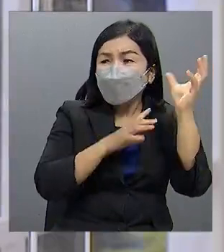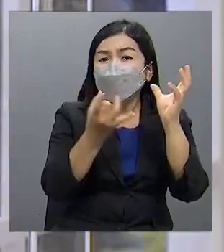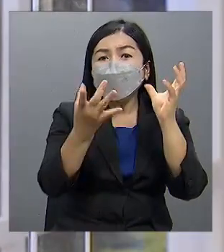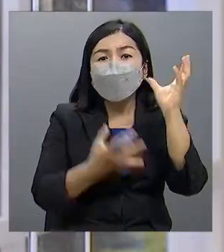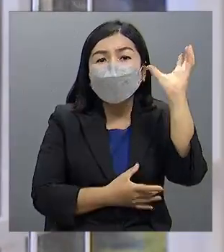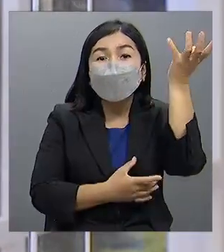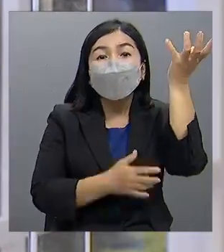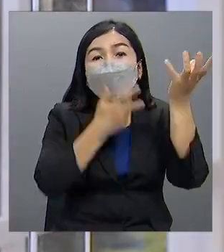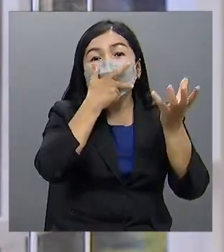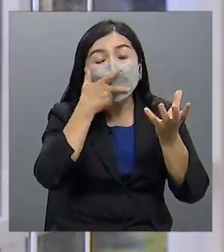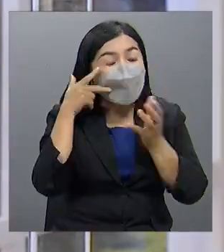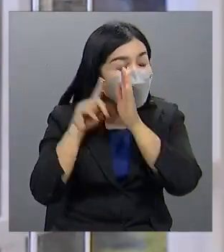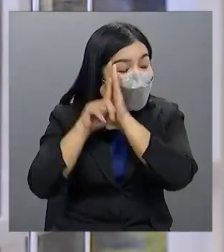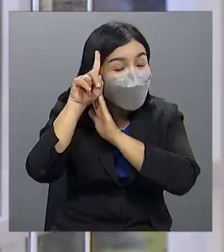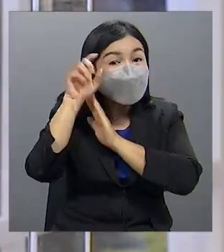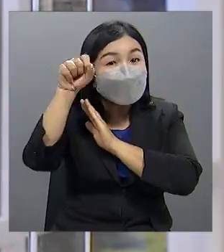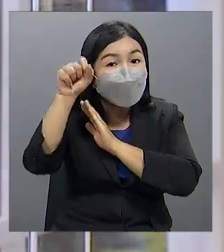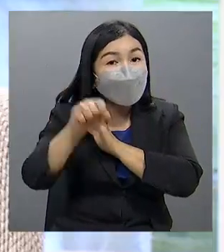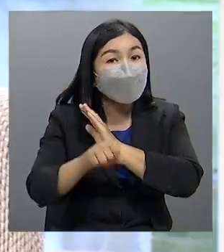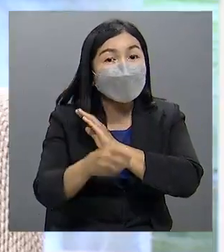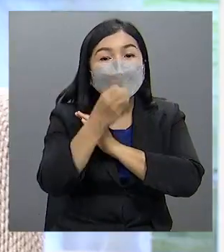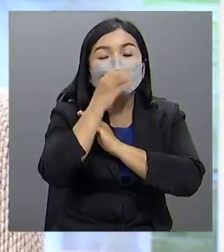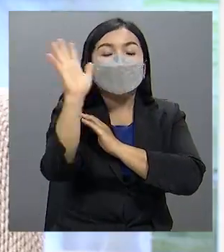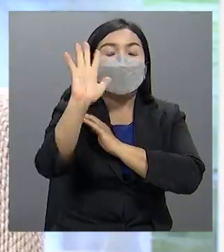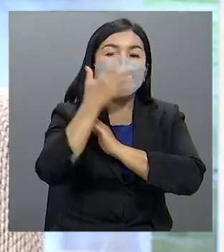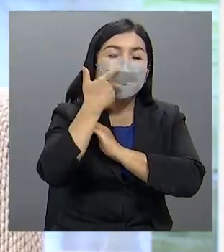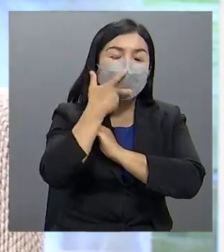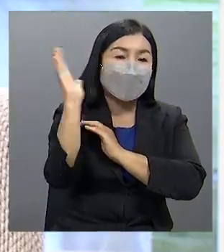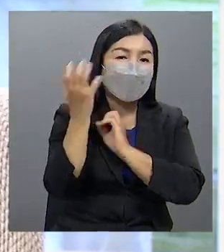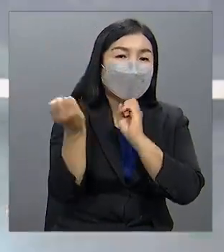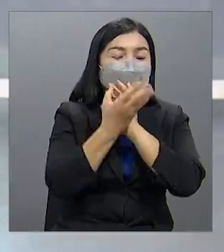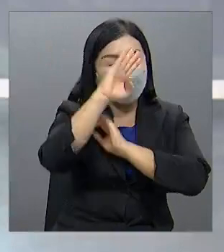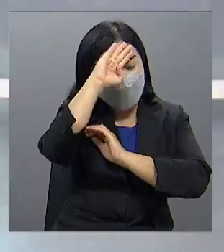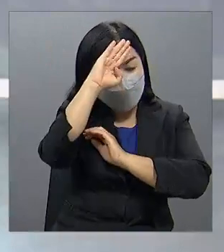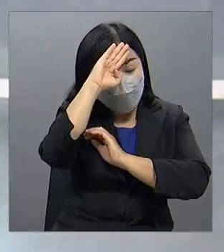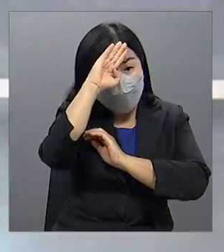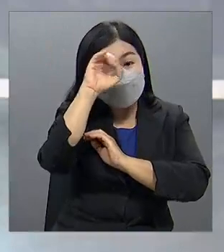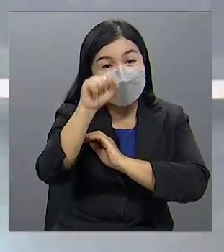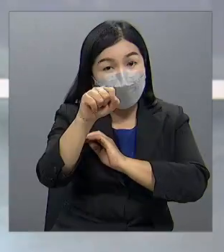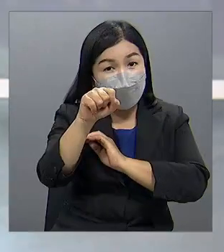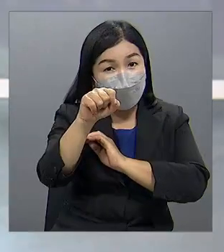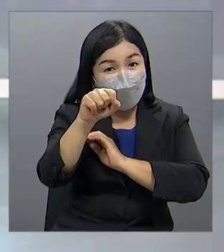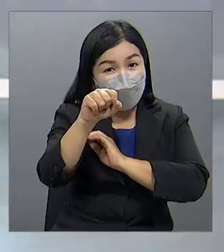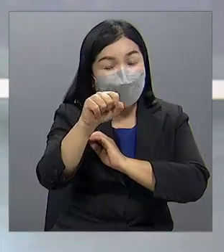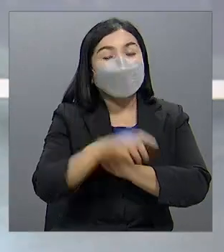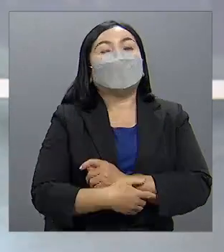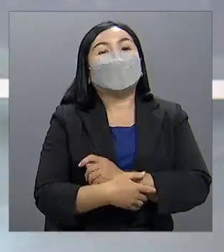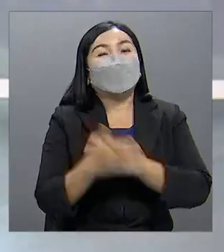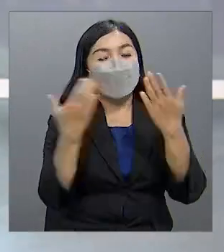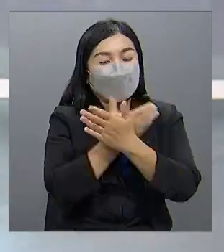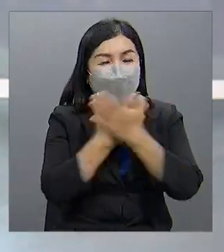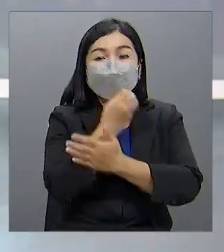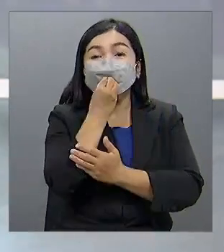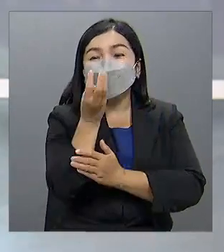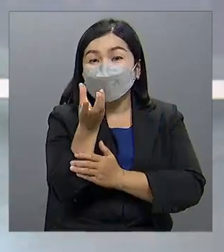ความดันเพราะว่าเขาไม่กินอะไรที่มันไปเอื้อต่อการเกิดโรคเหล่าน ั้นเดี๋ยวช่วงนี้ชวนมากินข้าวเหนียวกันดีกว่าค่ะคุณผู้ชมขาช่วงนี้นอกเหนือจาก